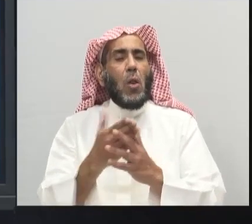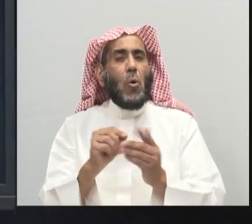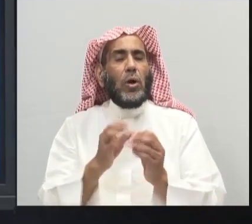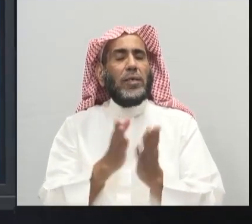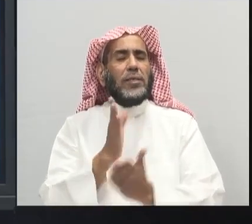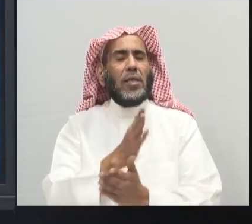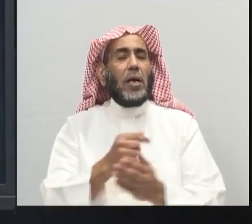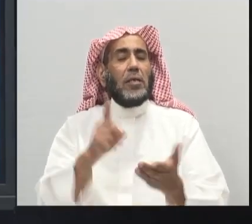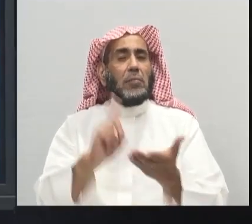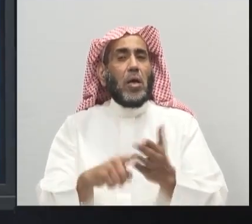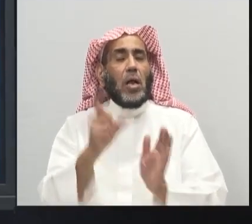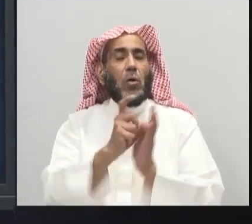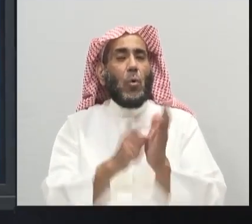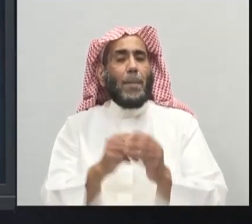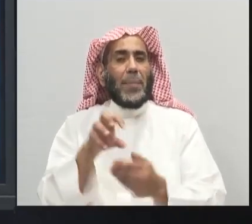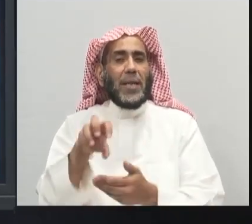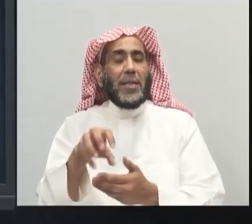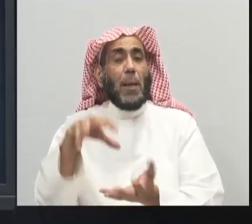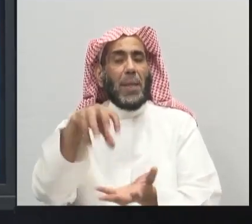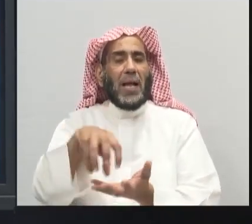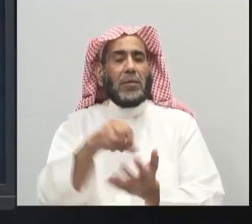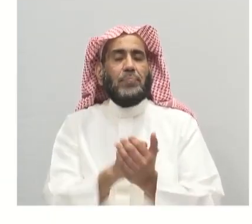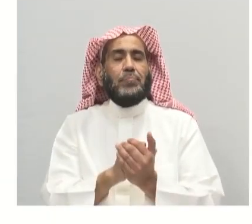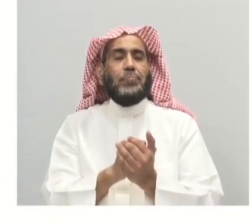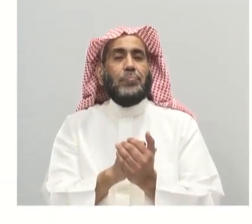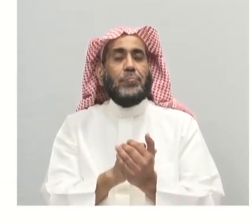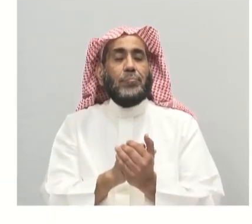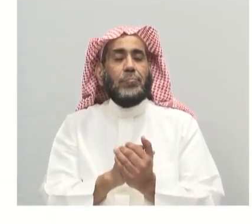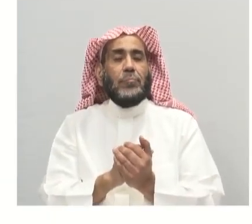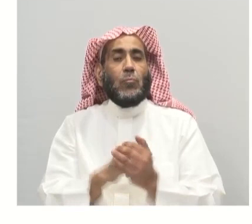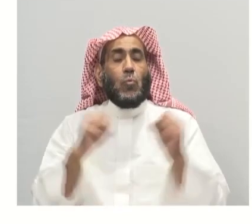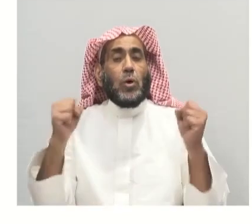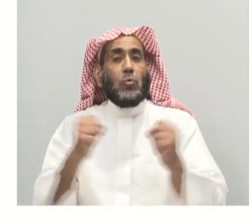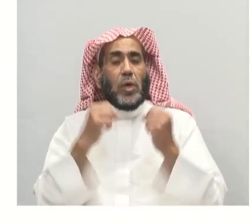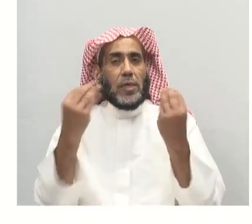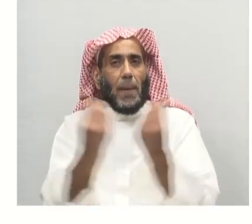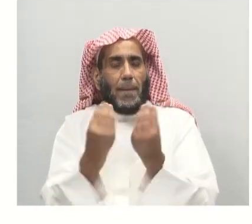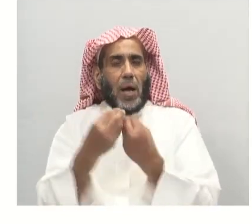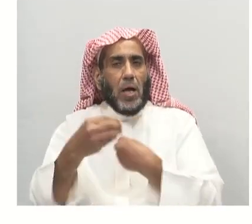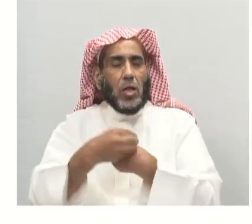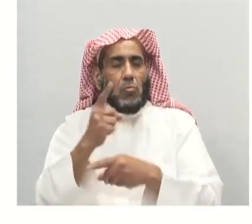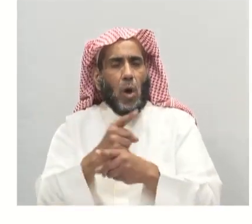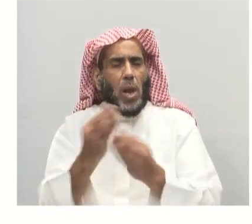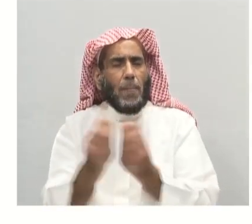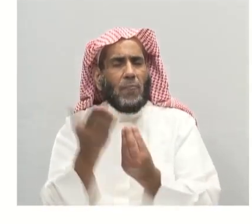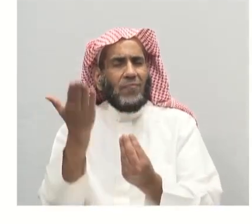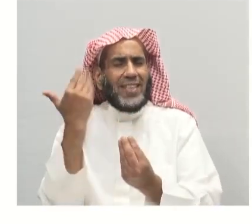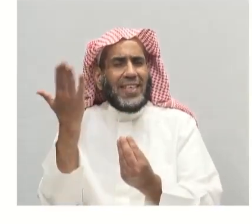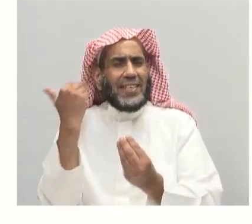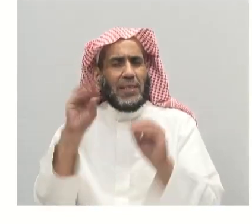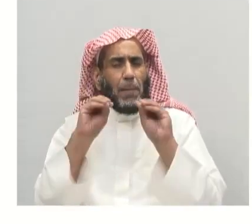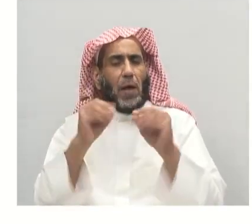تطبيق القانون من حيث المكان ونراجع نحن واياكم ما ذكرناه في الدرس